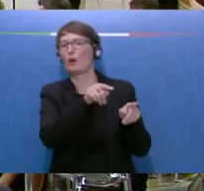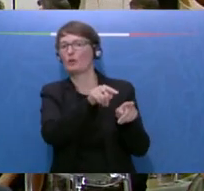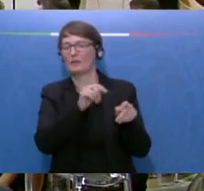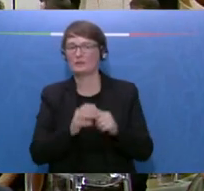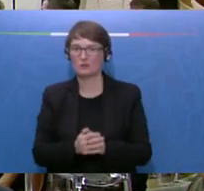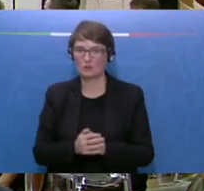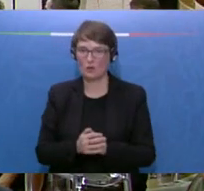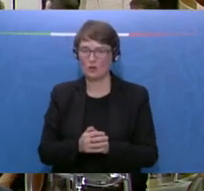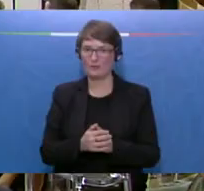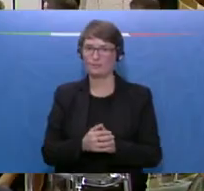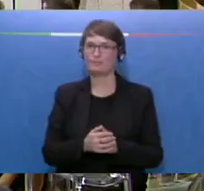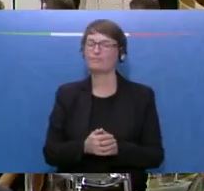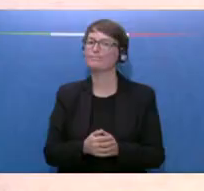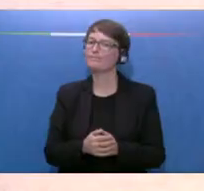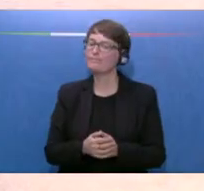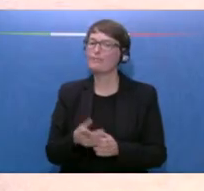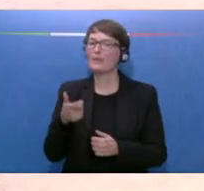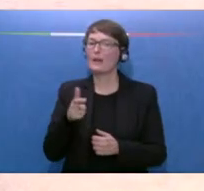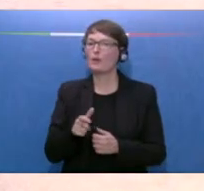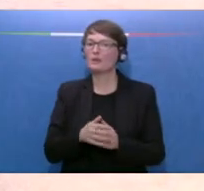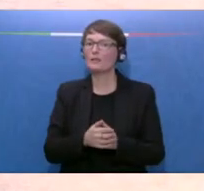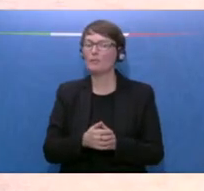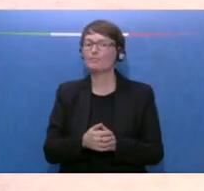anche di